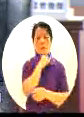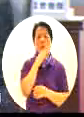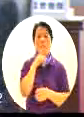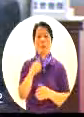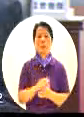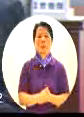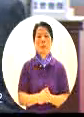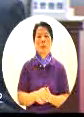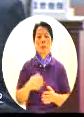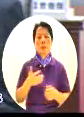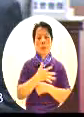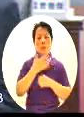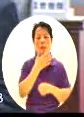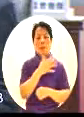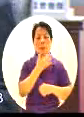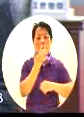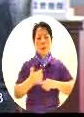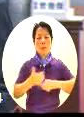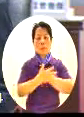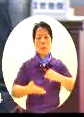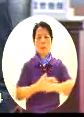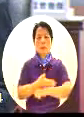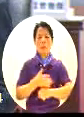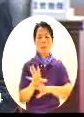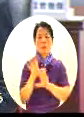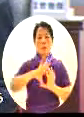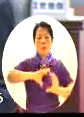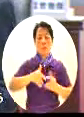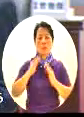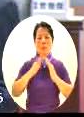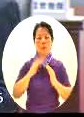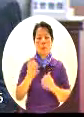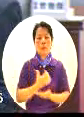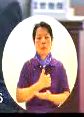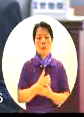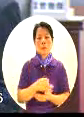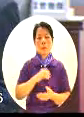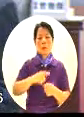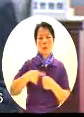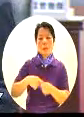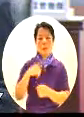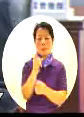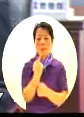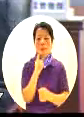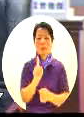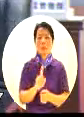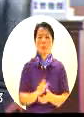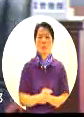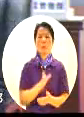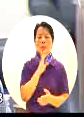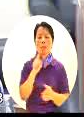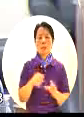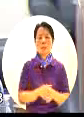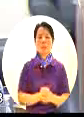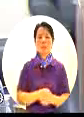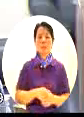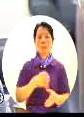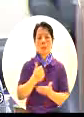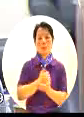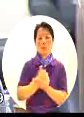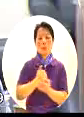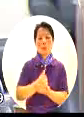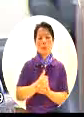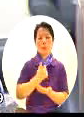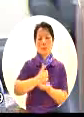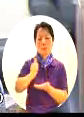海岛型的国家哈，我们的经济贸经济的命脉是什么呢？就是咱的贸易进出口嘛哈。